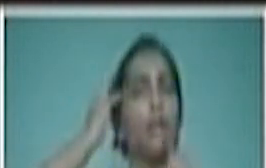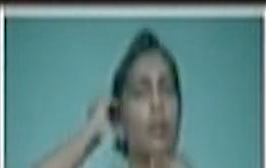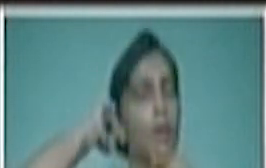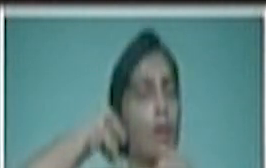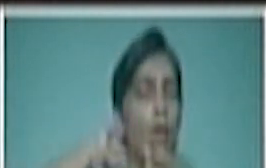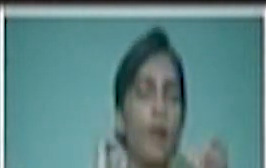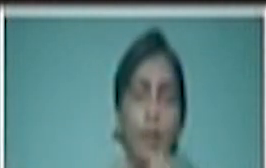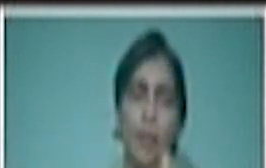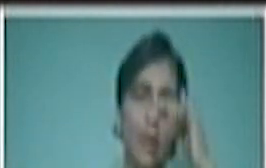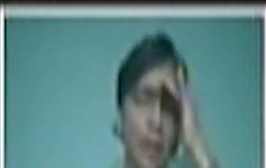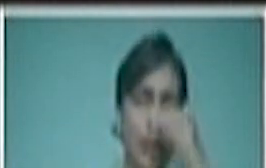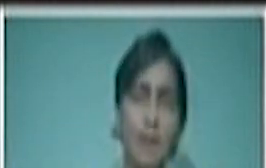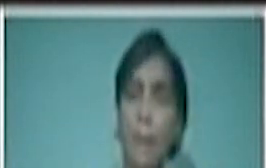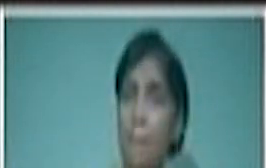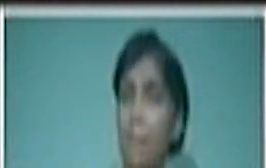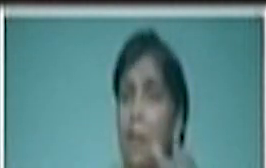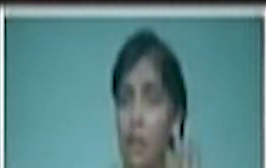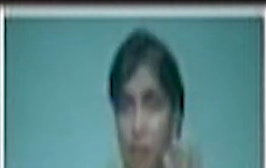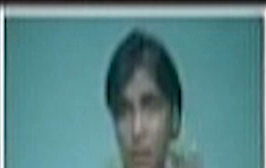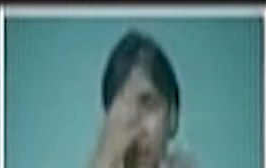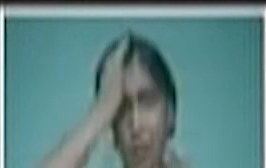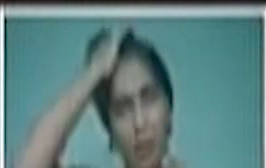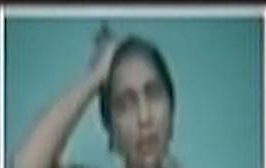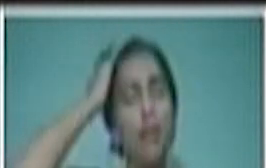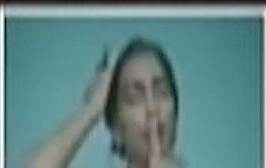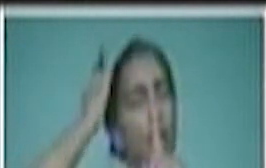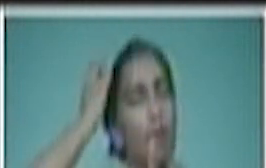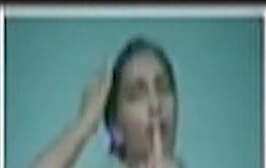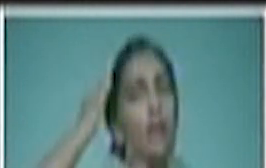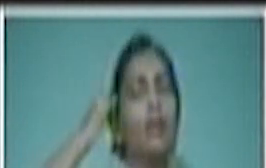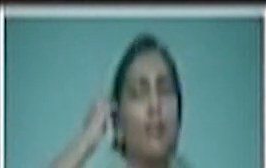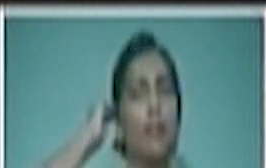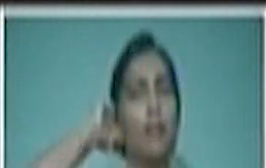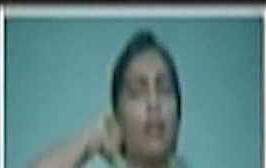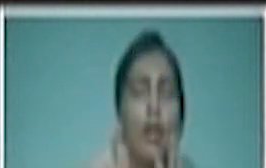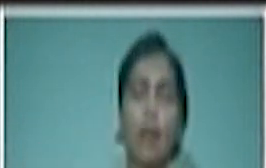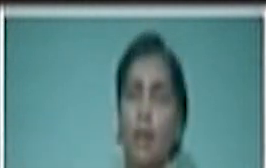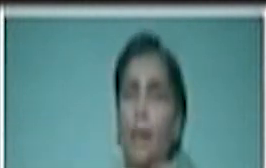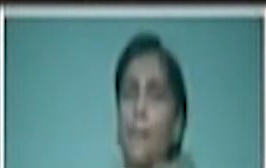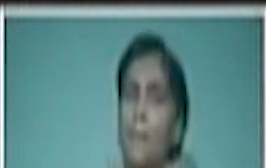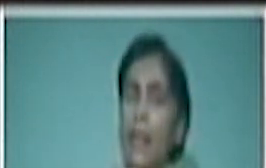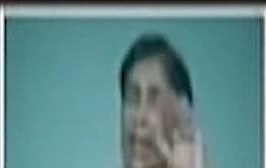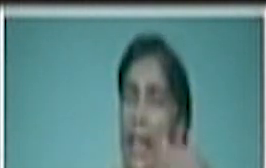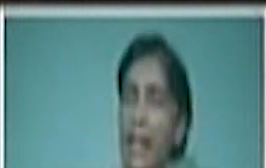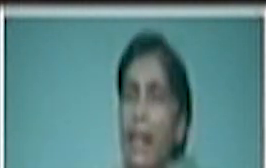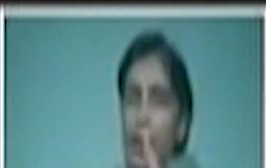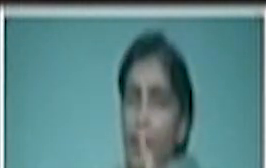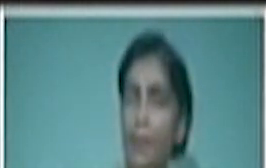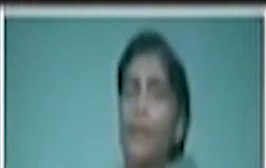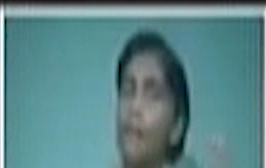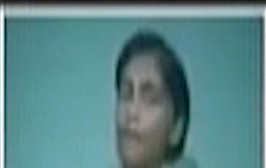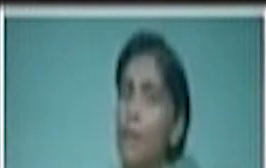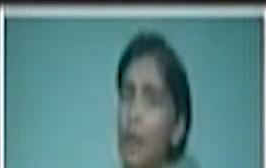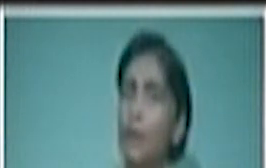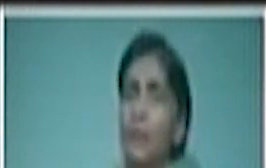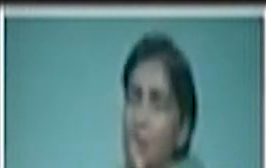පක්ෂ නායකතුමාට මම පැය 3ක් තිස්සේ කන්වින්ස් කරන්න ගියා මේ ආණ්ඩුවේ අගමැතිකම බාරගන්න. මේ වගකීම්